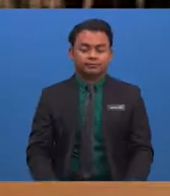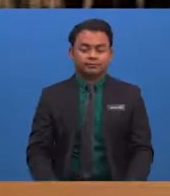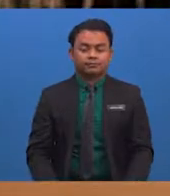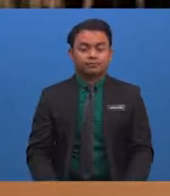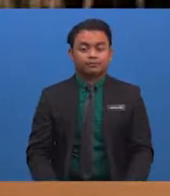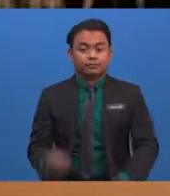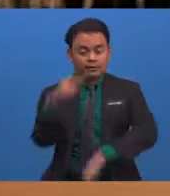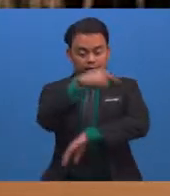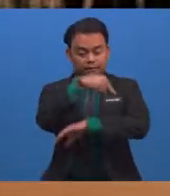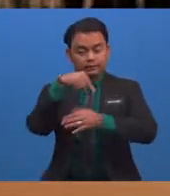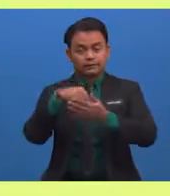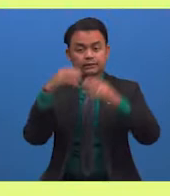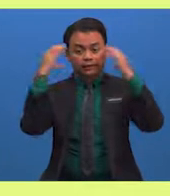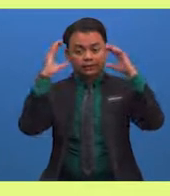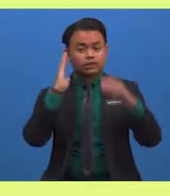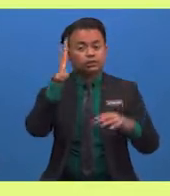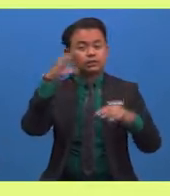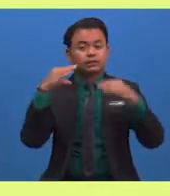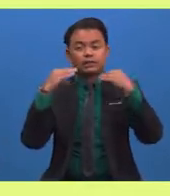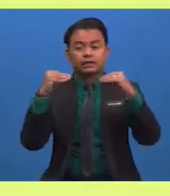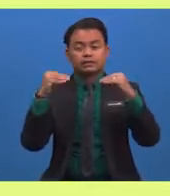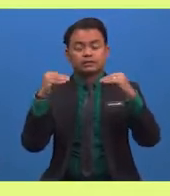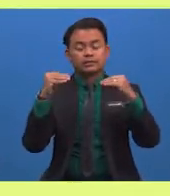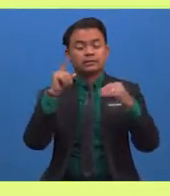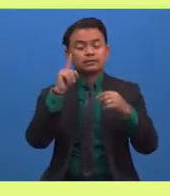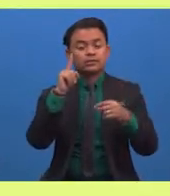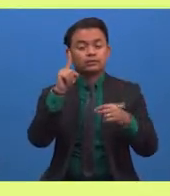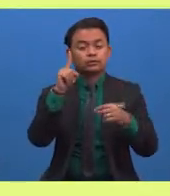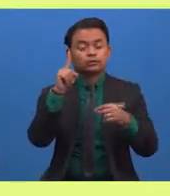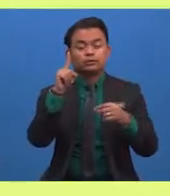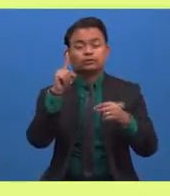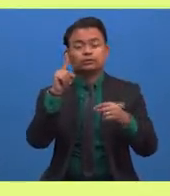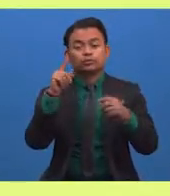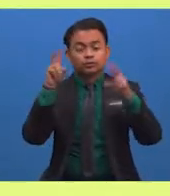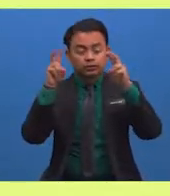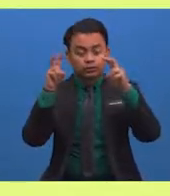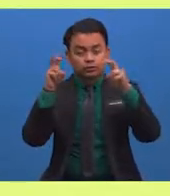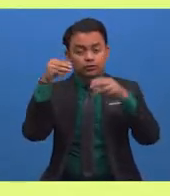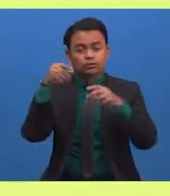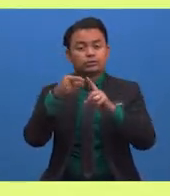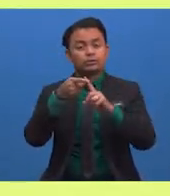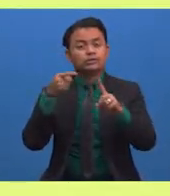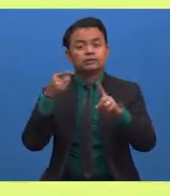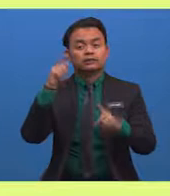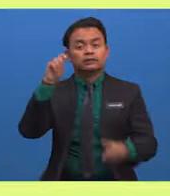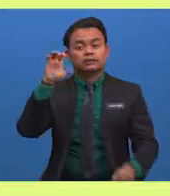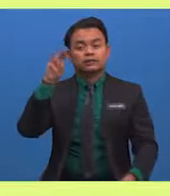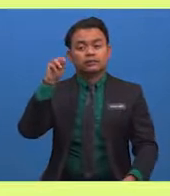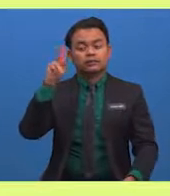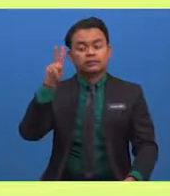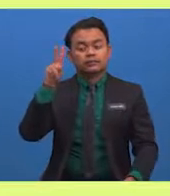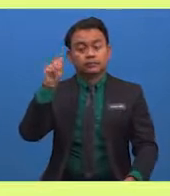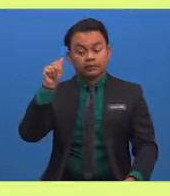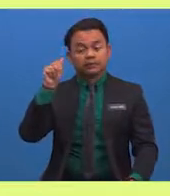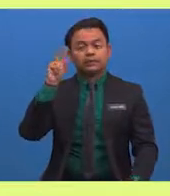Hari ini, cikgu akan mengajar salah satu tajuk daripada tema 2, Pembangunan dan Penerokaan bagi Mata